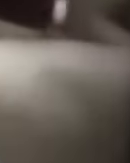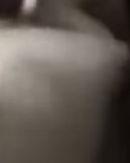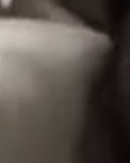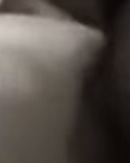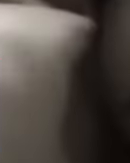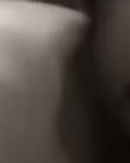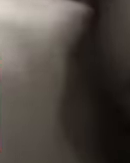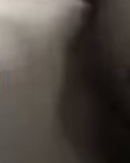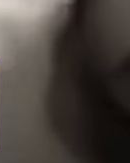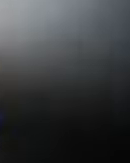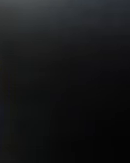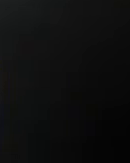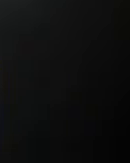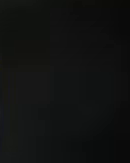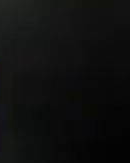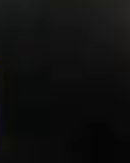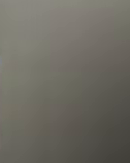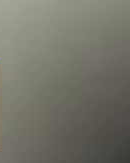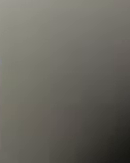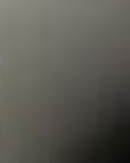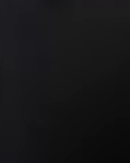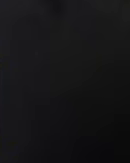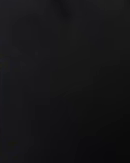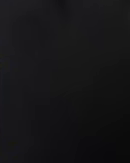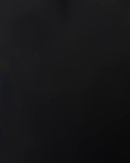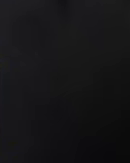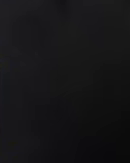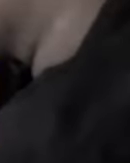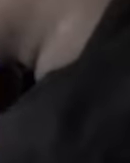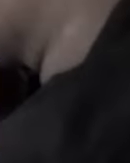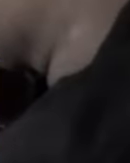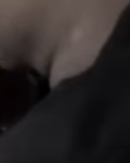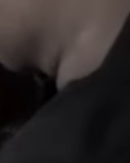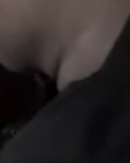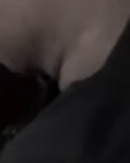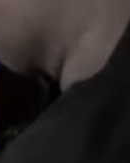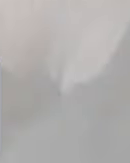Kami disekapi ruangan lain. Kami di sini disekap.